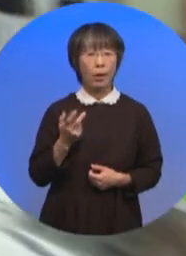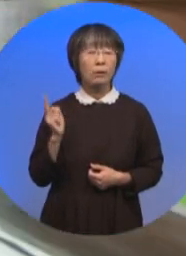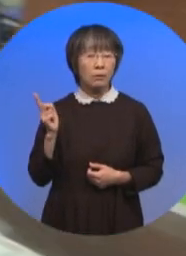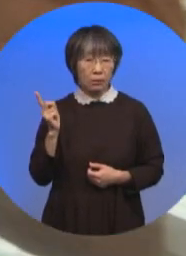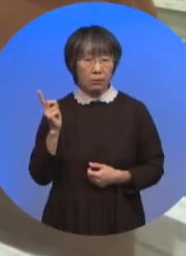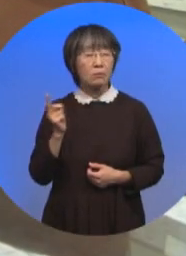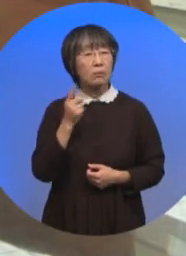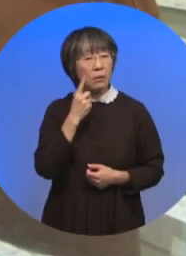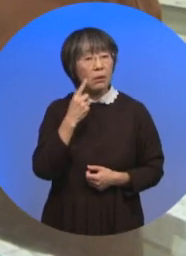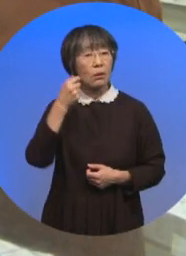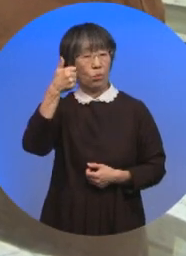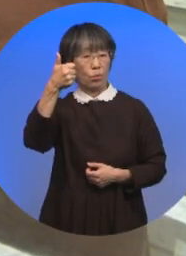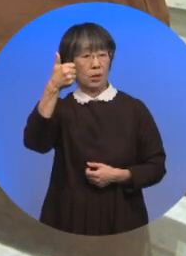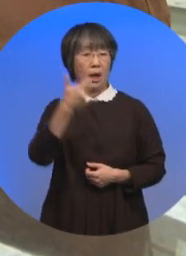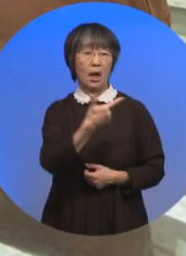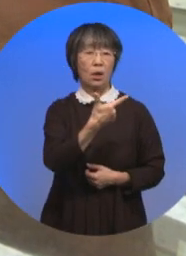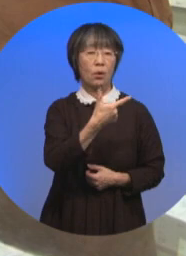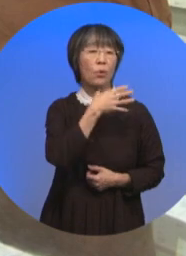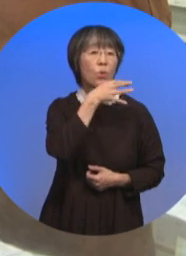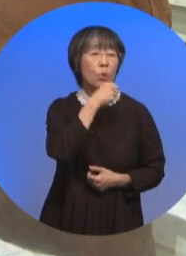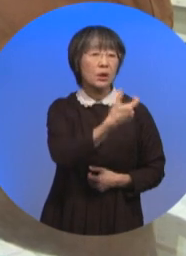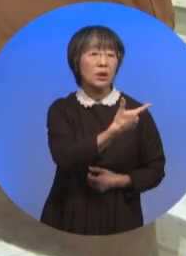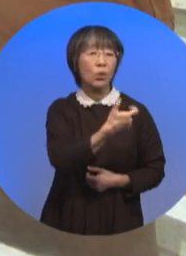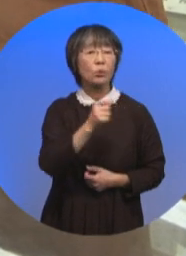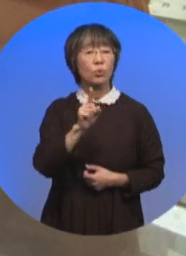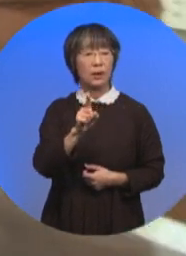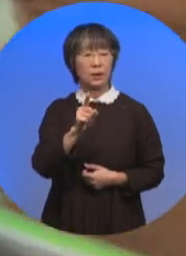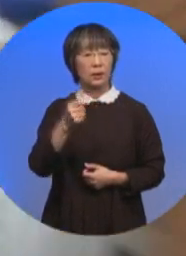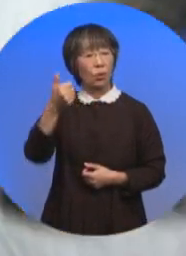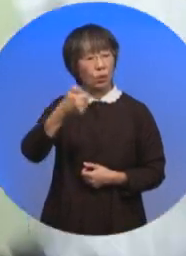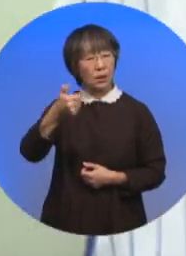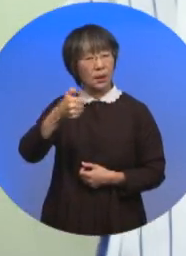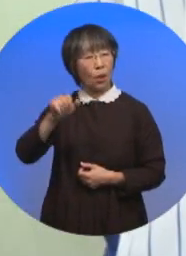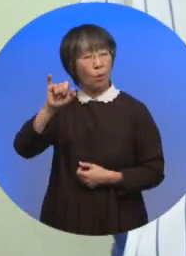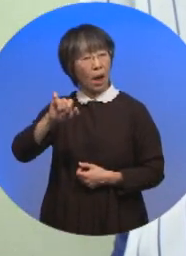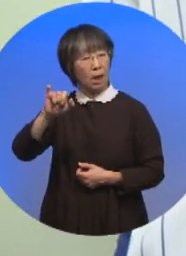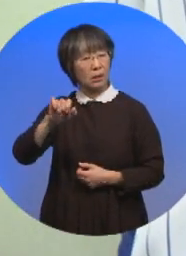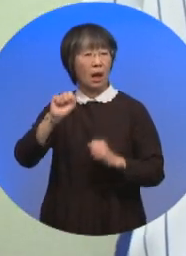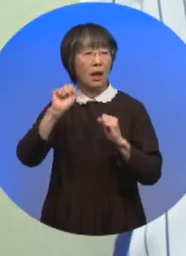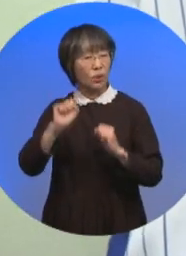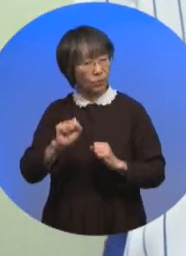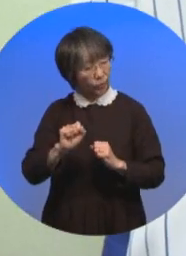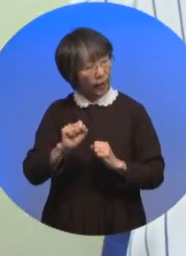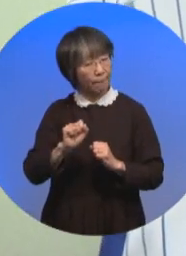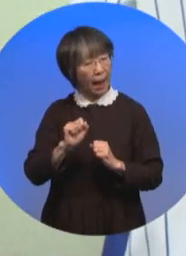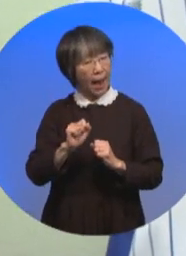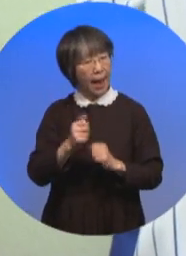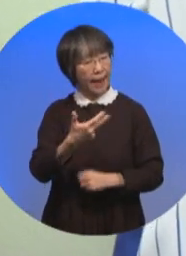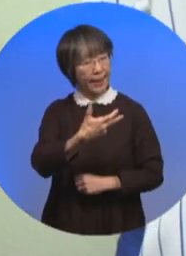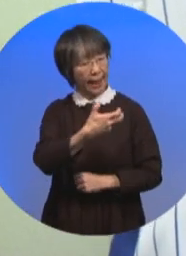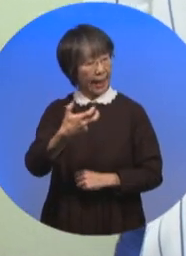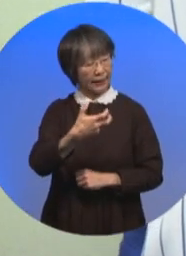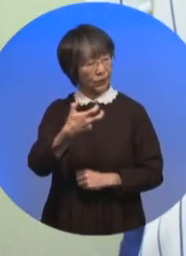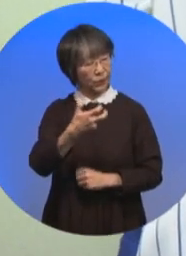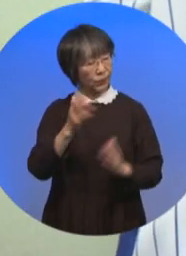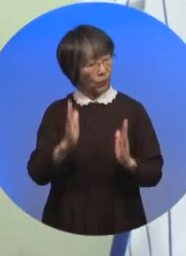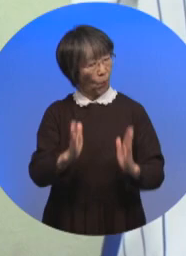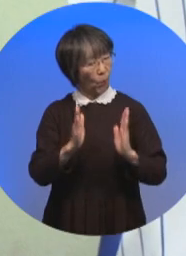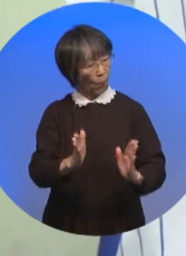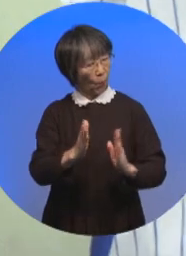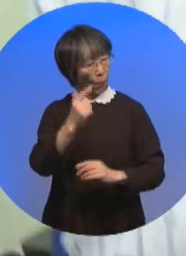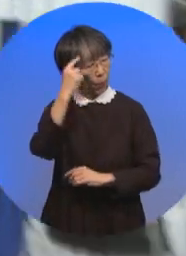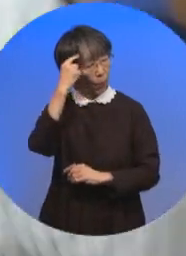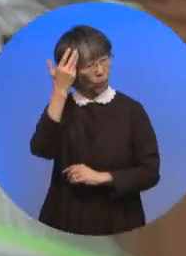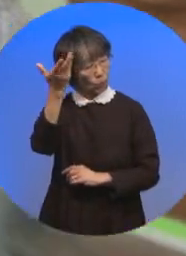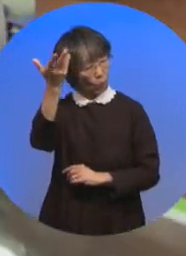いはい、父が、はい、61なんですけど、はいはい、そのおじいちゃんおばあちゃんからいてるので、はいはい、まず切りよく70周